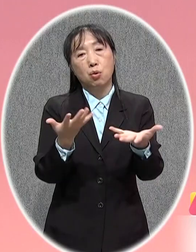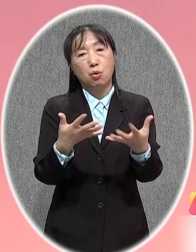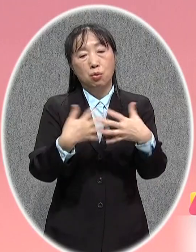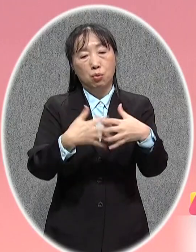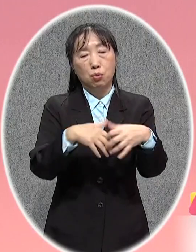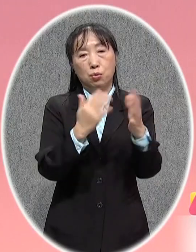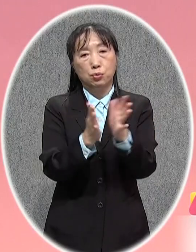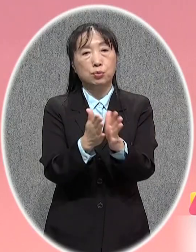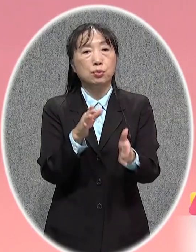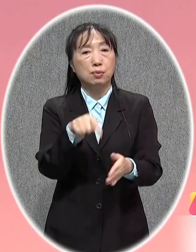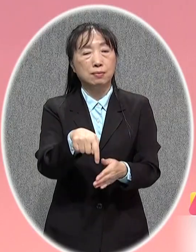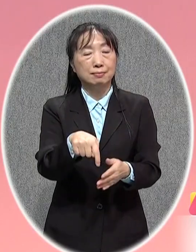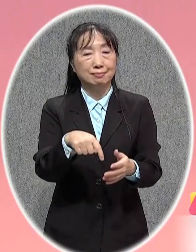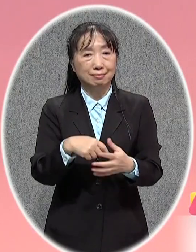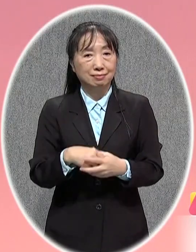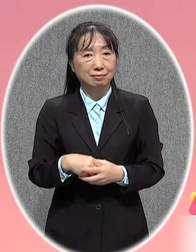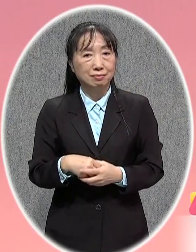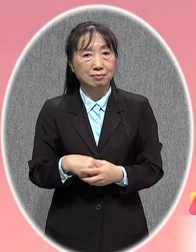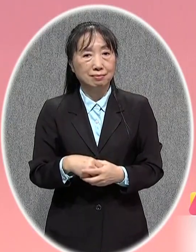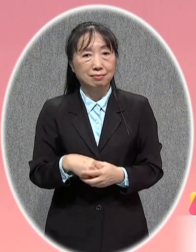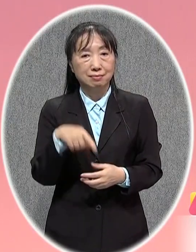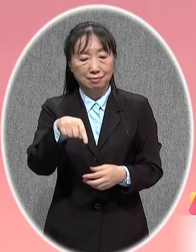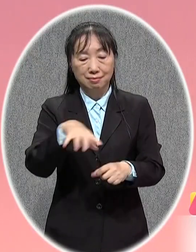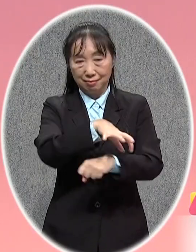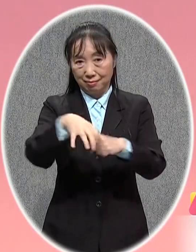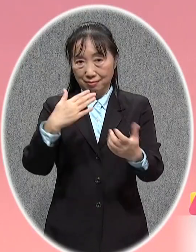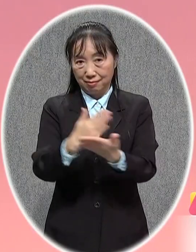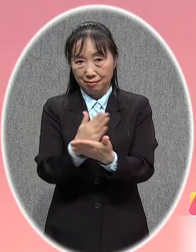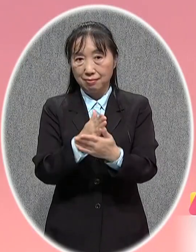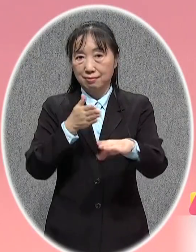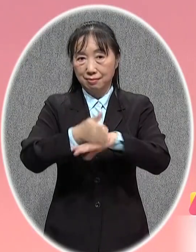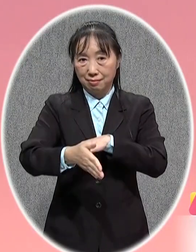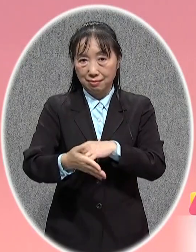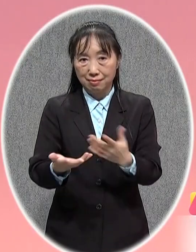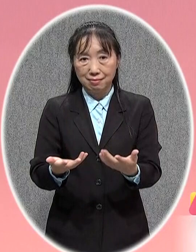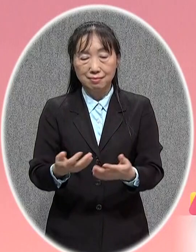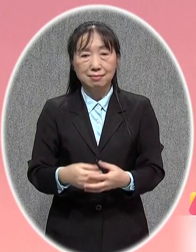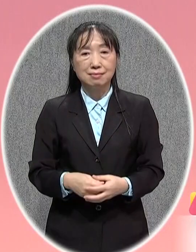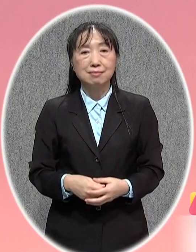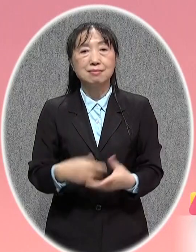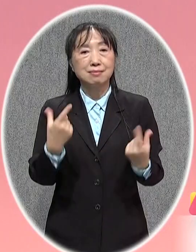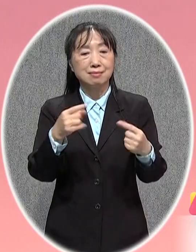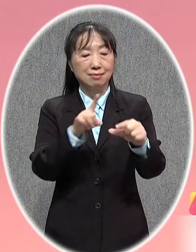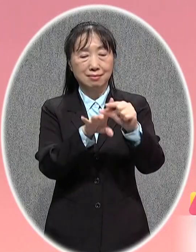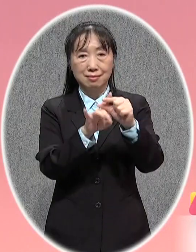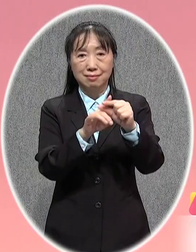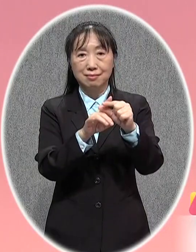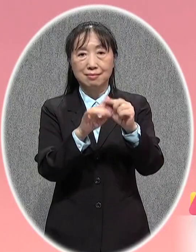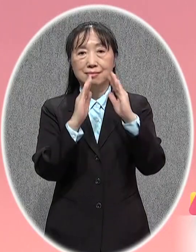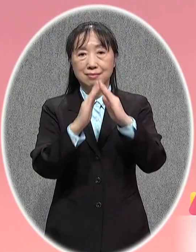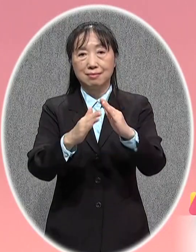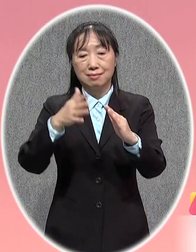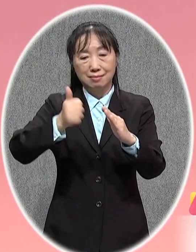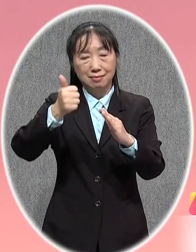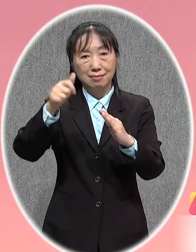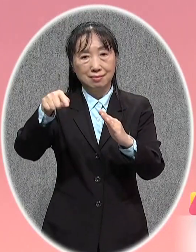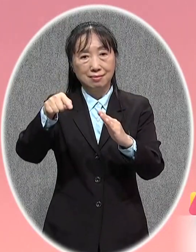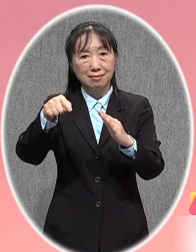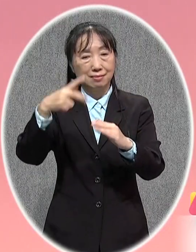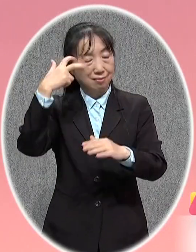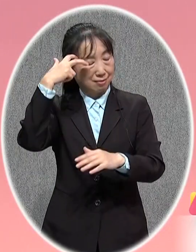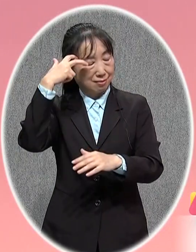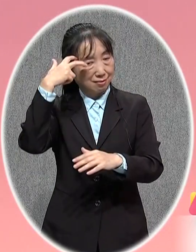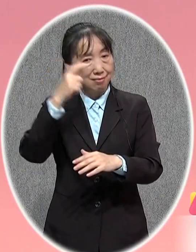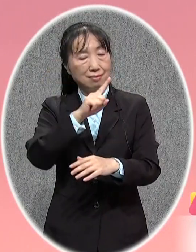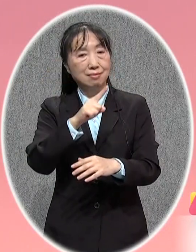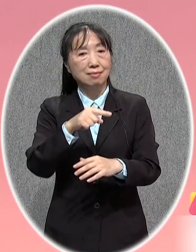这两个机组呢，那个纵使了环评通过之后呢，也在台中市长卢秀燕市长坚持在